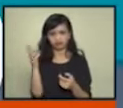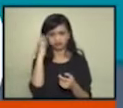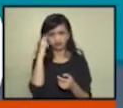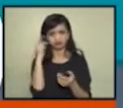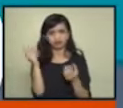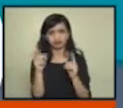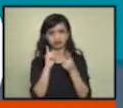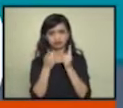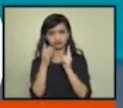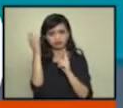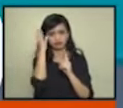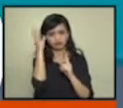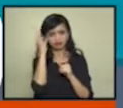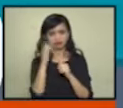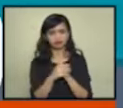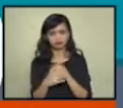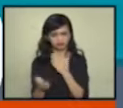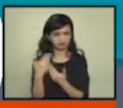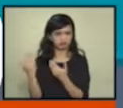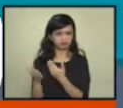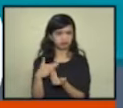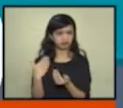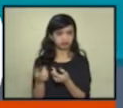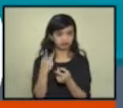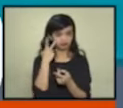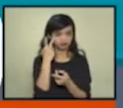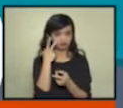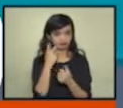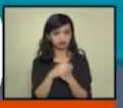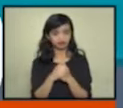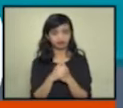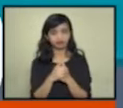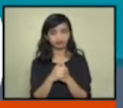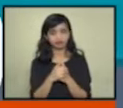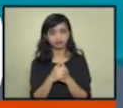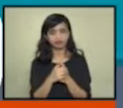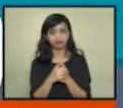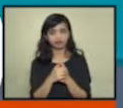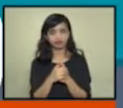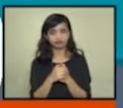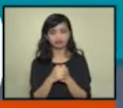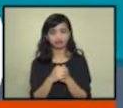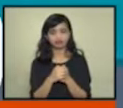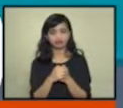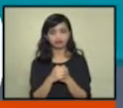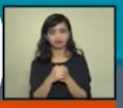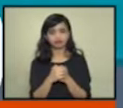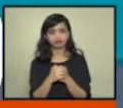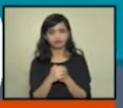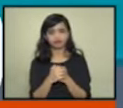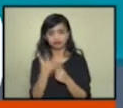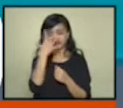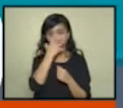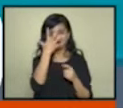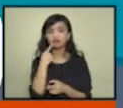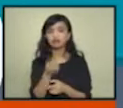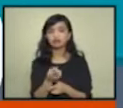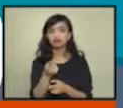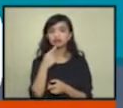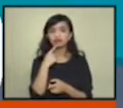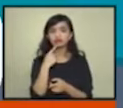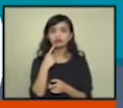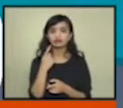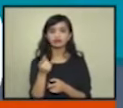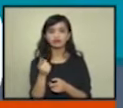Romy si Chito. Madaling mag-akusa. O, tignan mo po. Madaling mag-impeto ang mga salita. Kasi nagagalit na po siya eh.